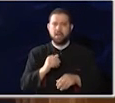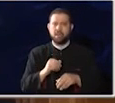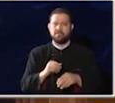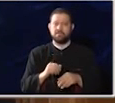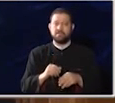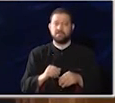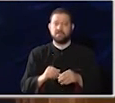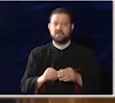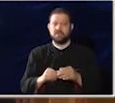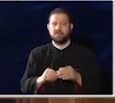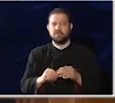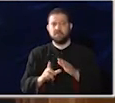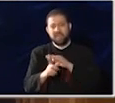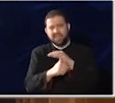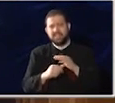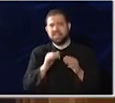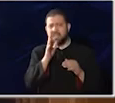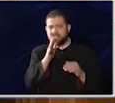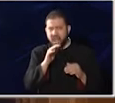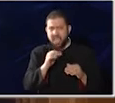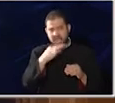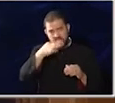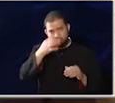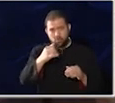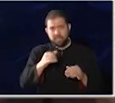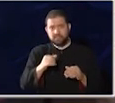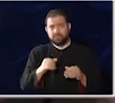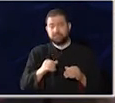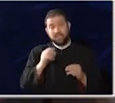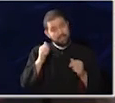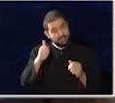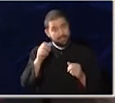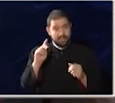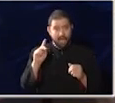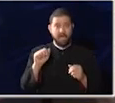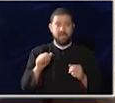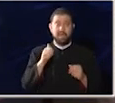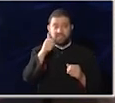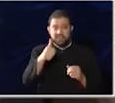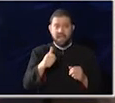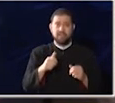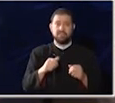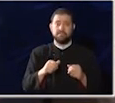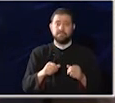poporului evreu, vorbim de leproși da, în general, da, în general, din diferite societăți și culturi.